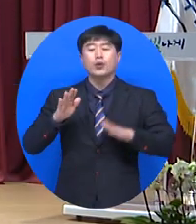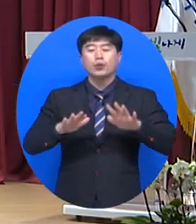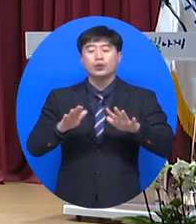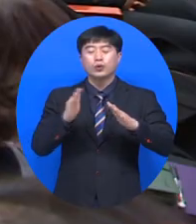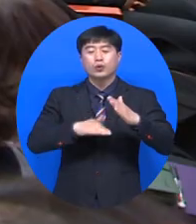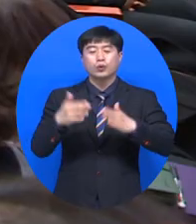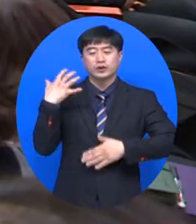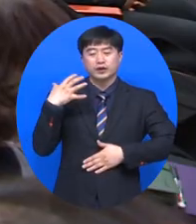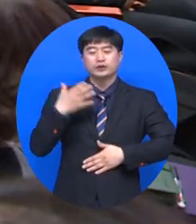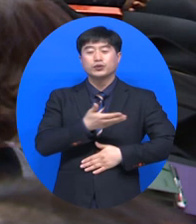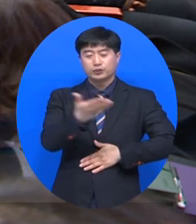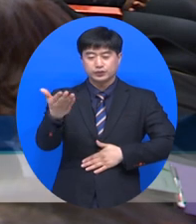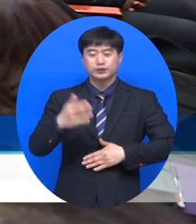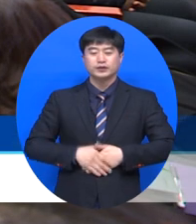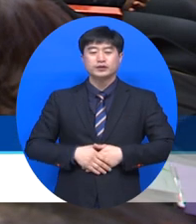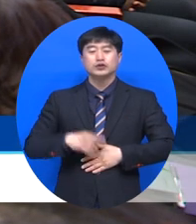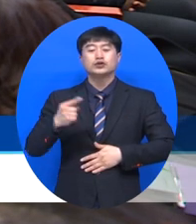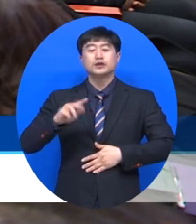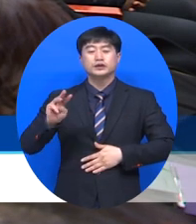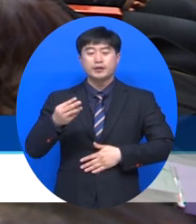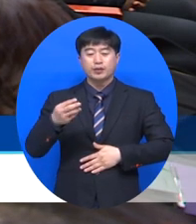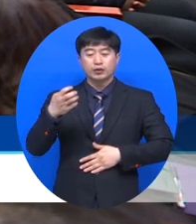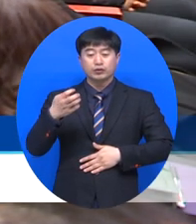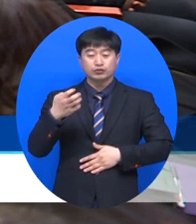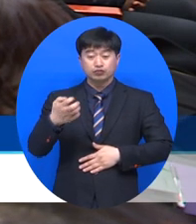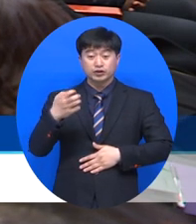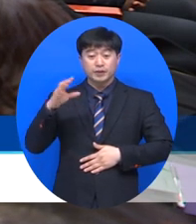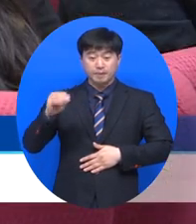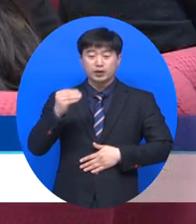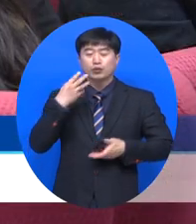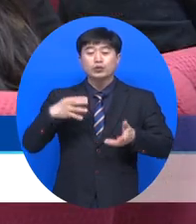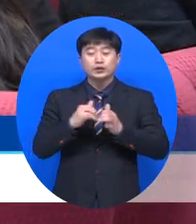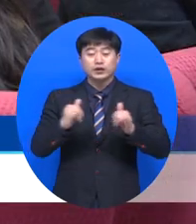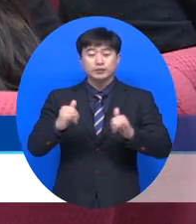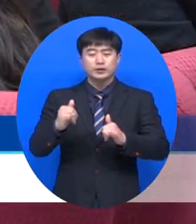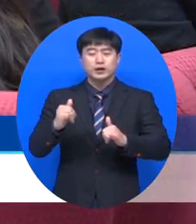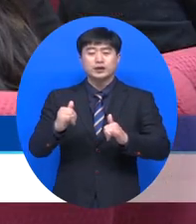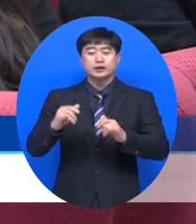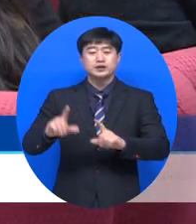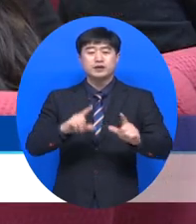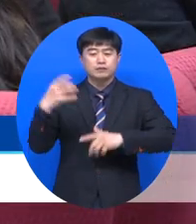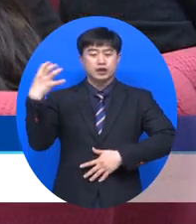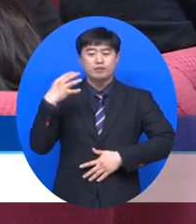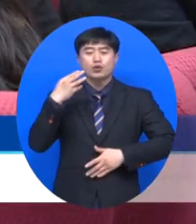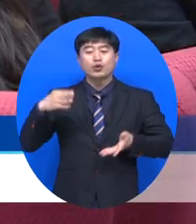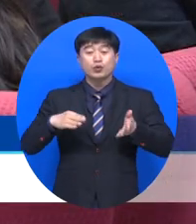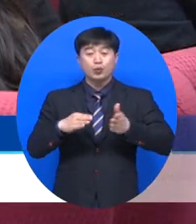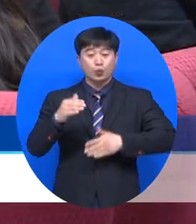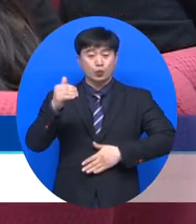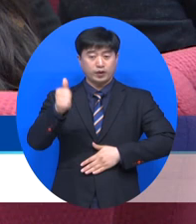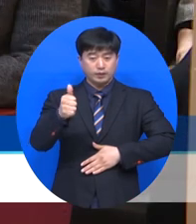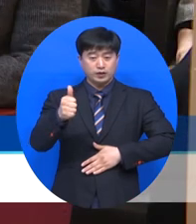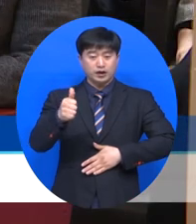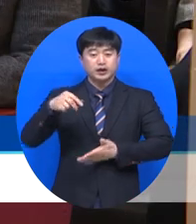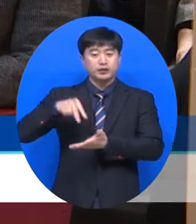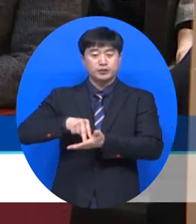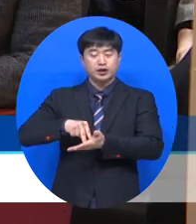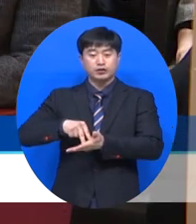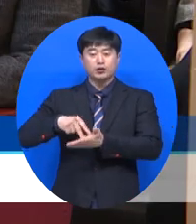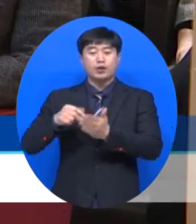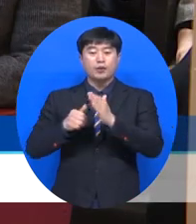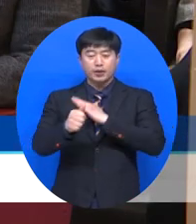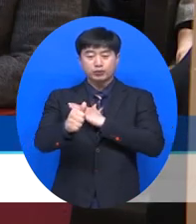여러분들. 이날은 1390만 경기도민의 삶을 책임지는 경기도지사로 수원시청을